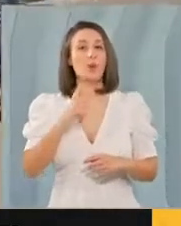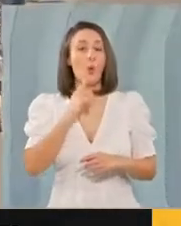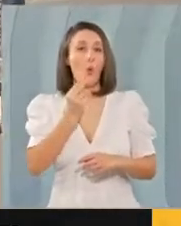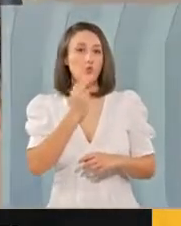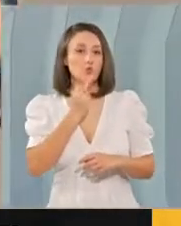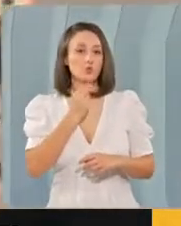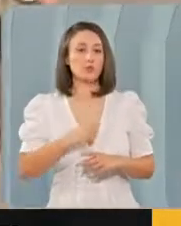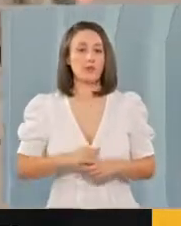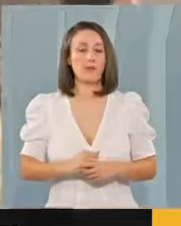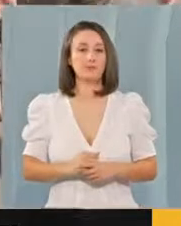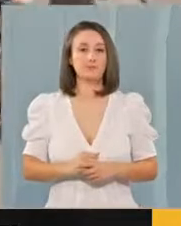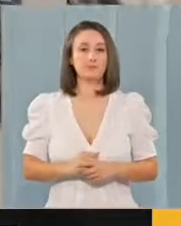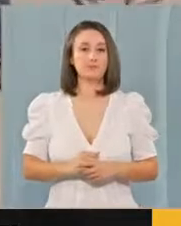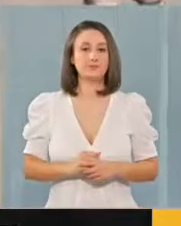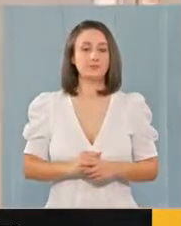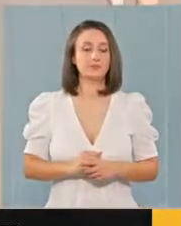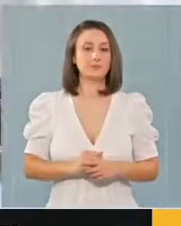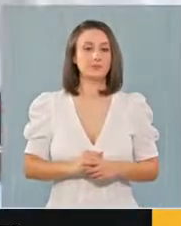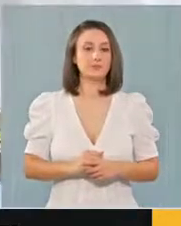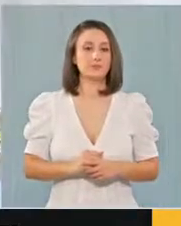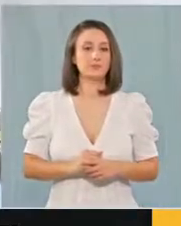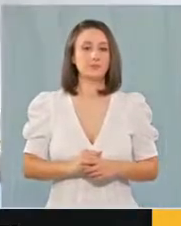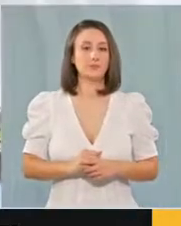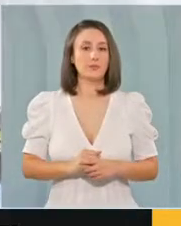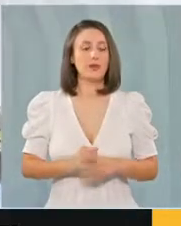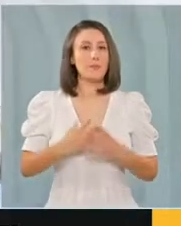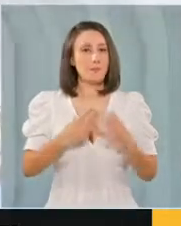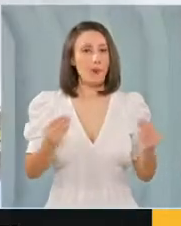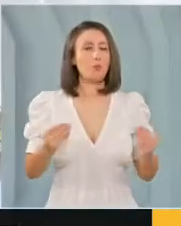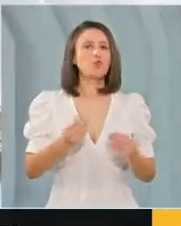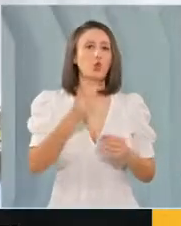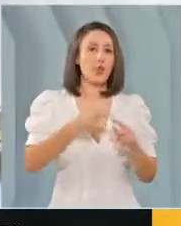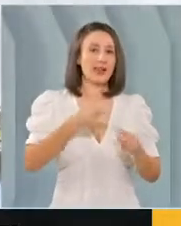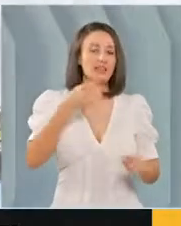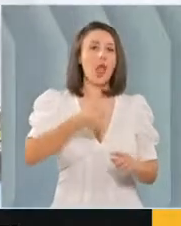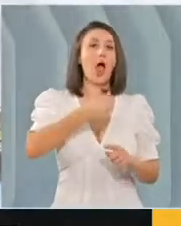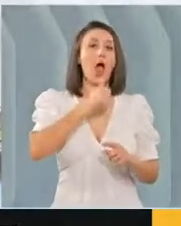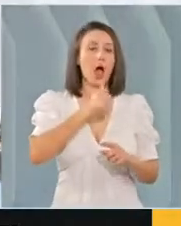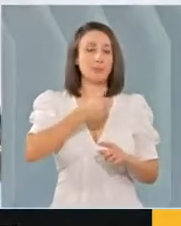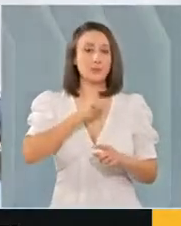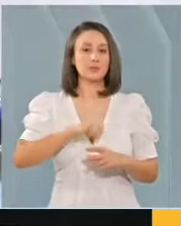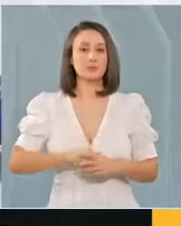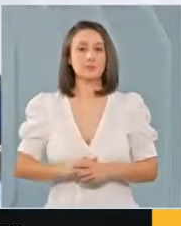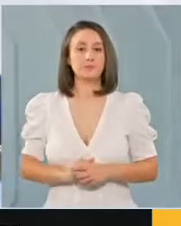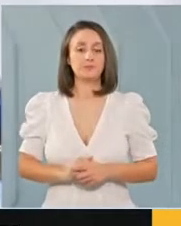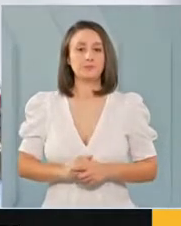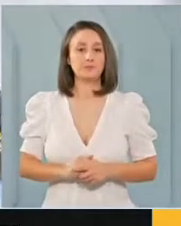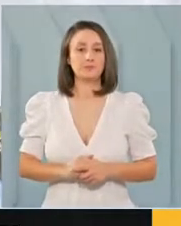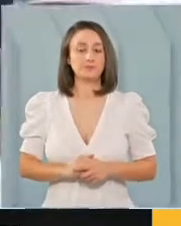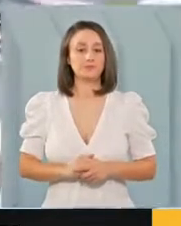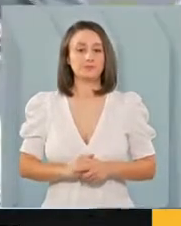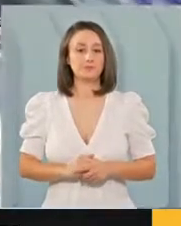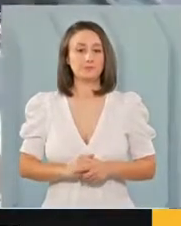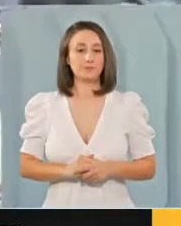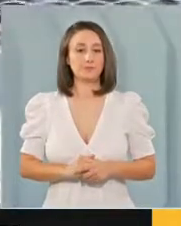consume cantități mai mari, mult mai mult decât 2 litri dacă fac efort fizic. Și pentru cei care fac sport,